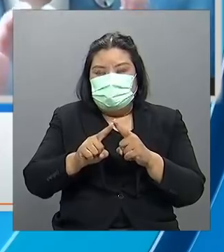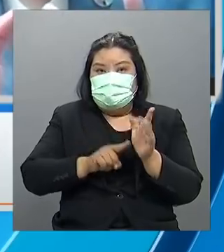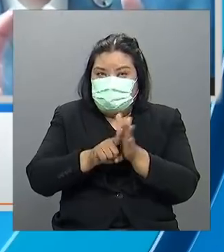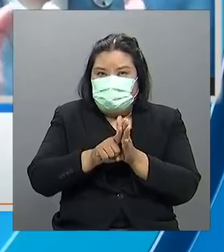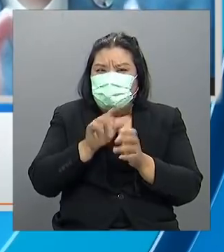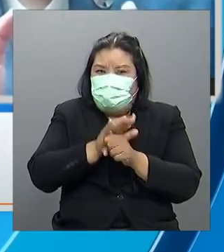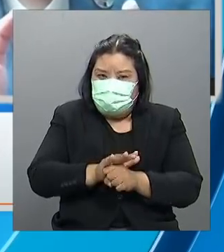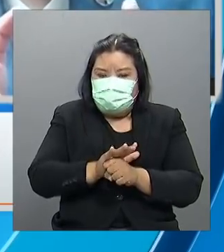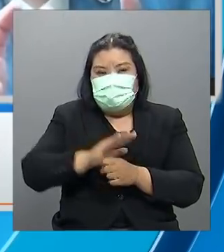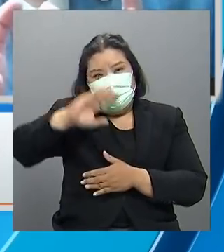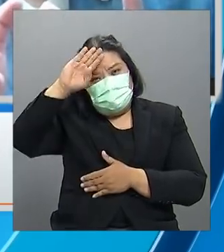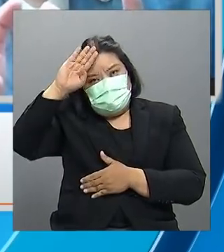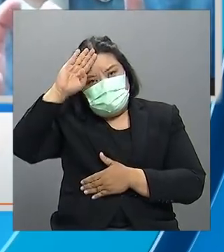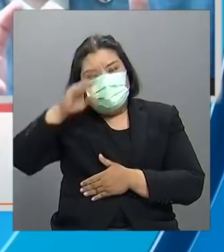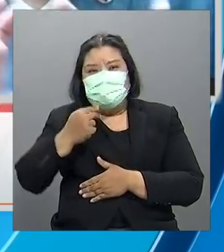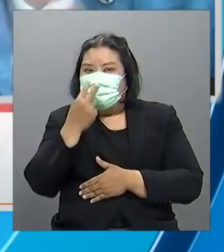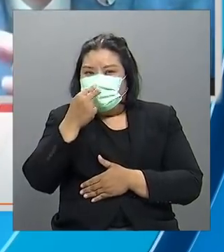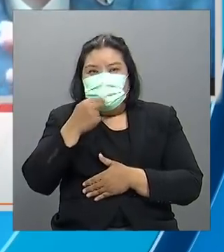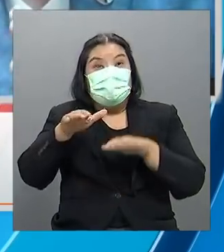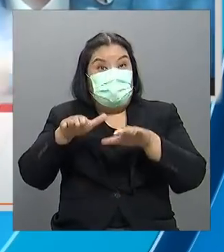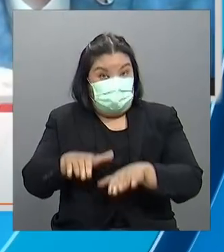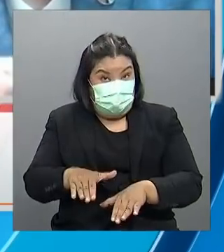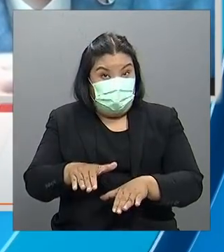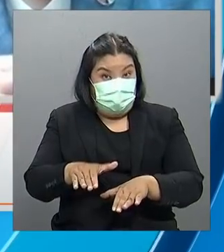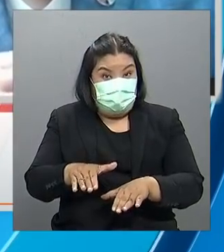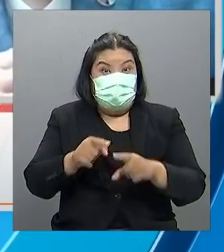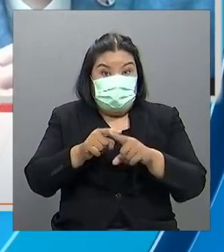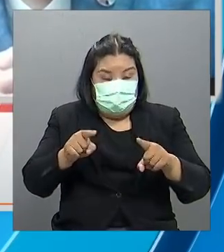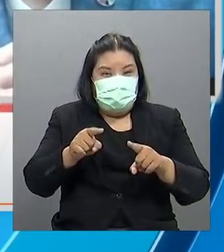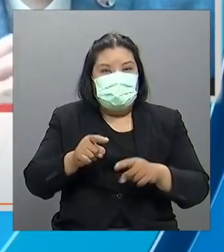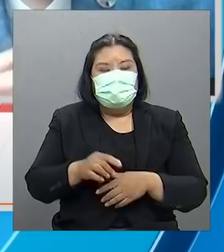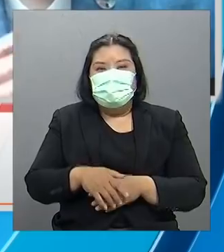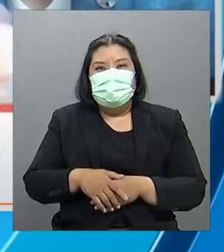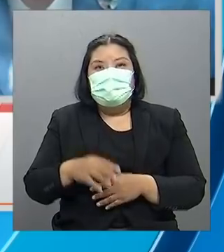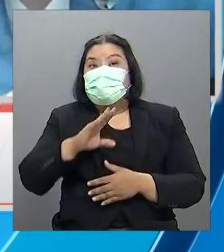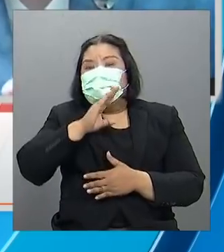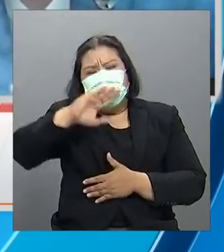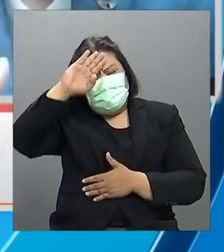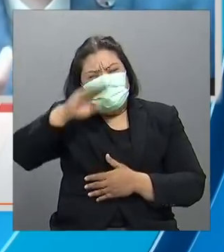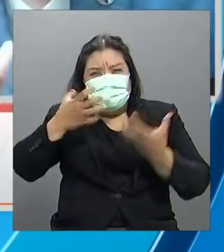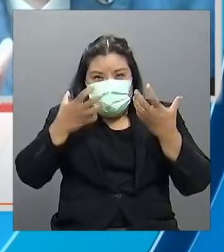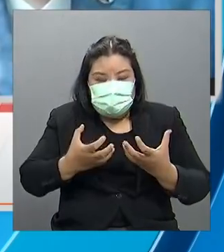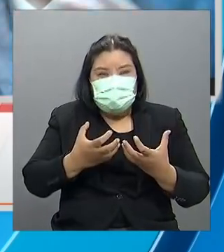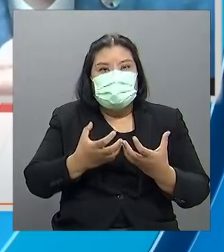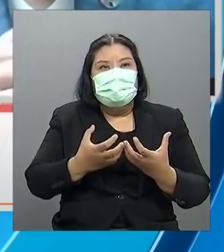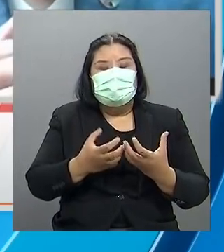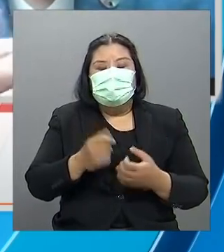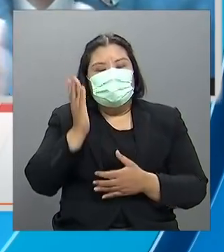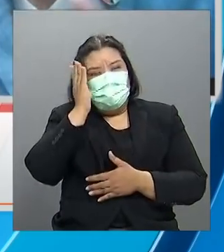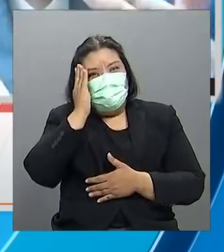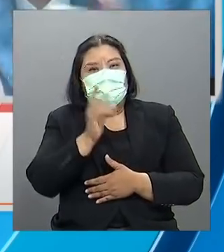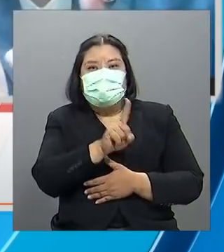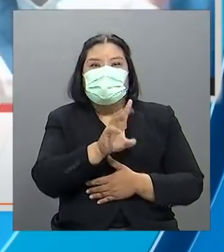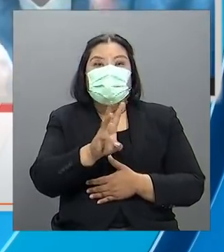างหรือถ้าเกิดสมมุติว่าในระหว่างนี้ใครที่อาการหนักจำเป็นต้องได้เตียงเขาจะโทรไปที่1669อยู่แล้วระหว่างที่ร